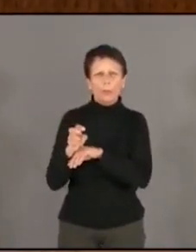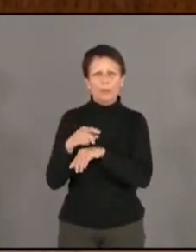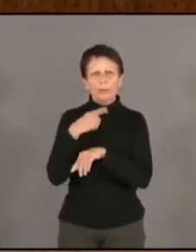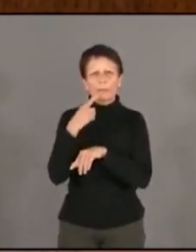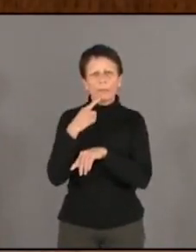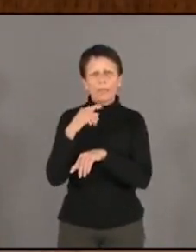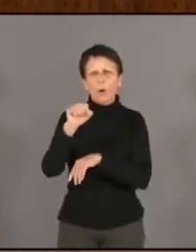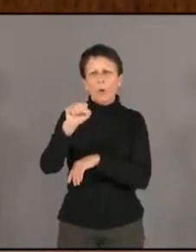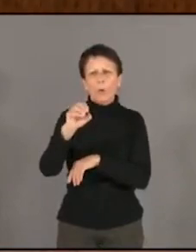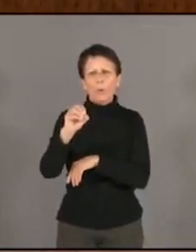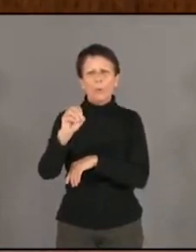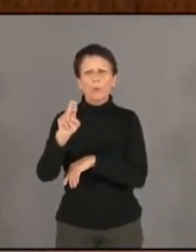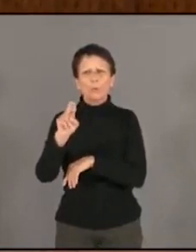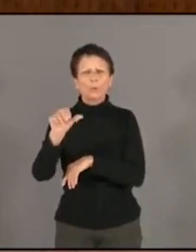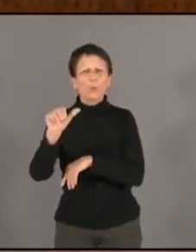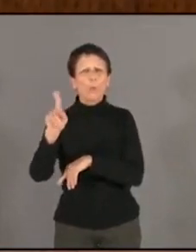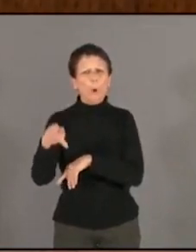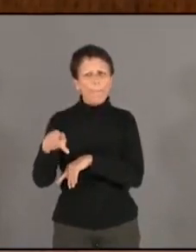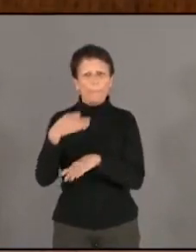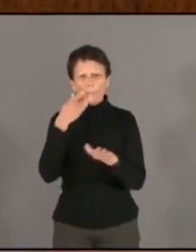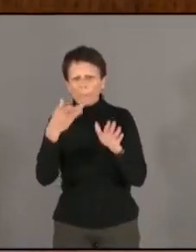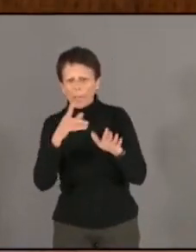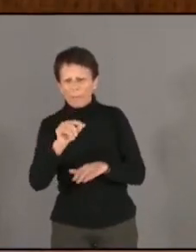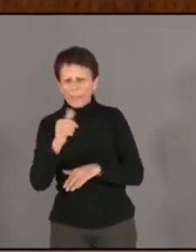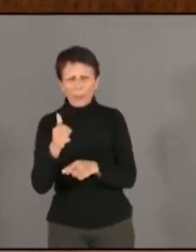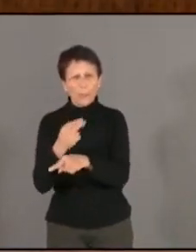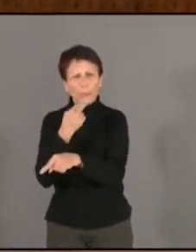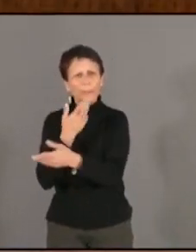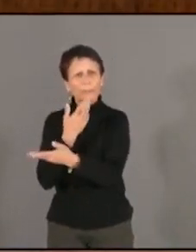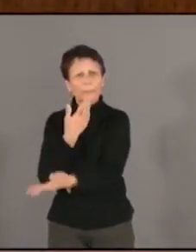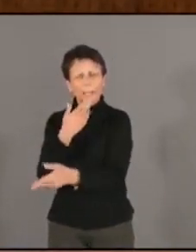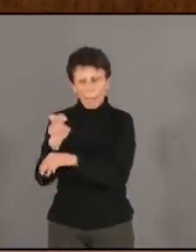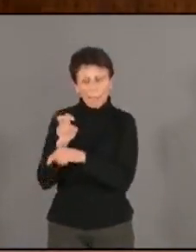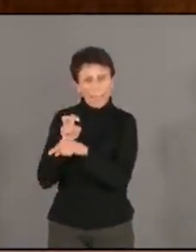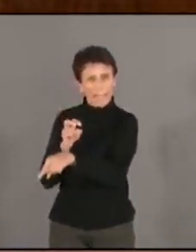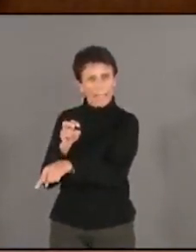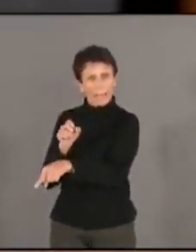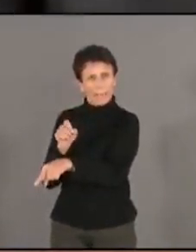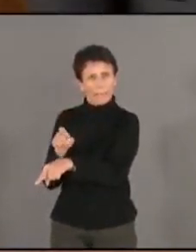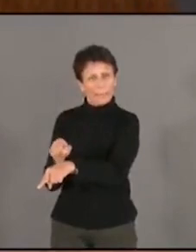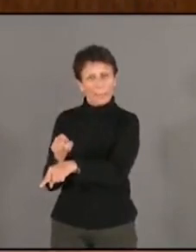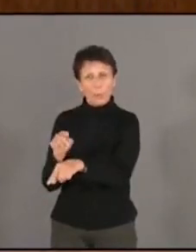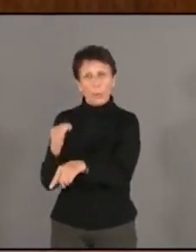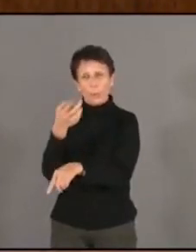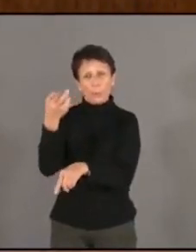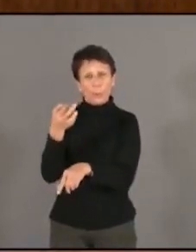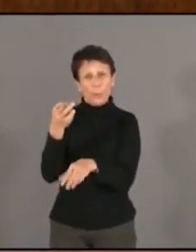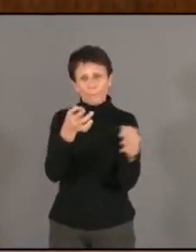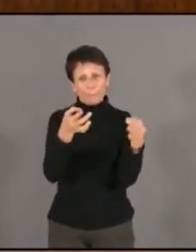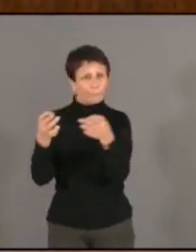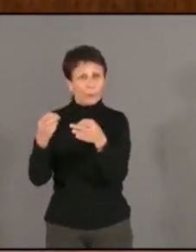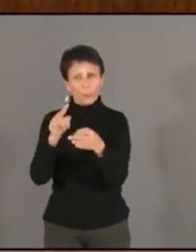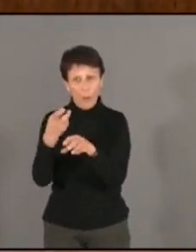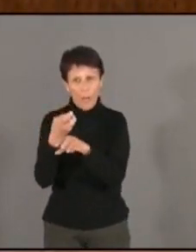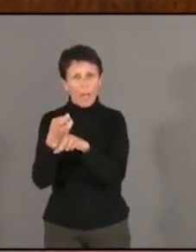fameux swaps. On apprend ça en page 21. Or, ce type de prêt n'est pas à taux fixe et peut faire peser un